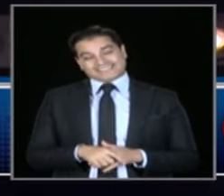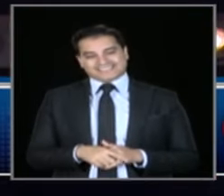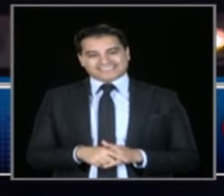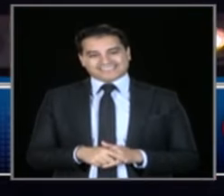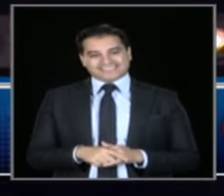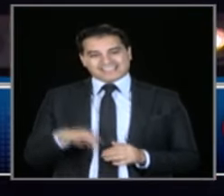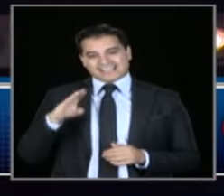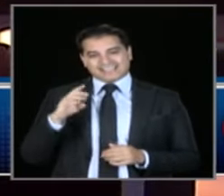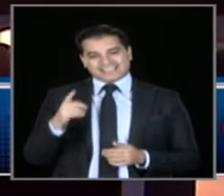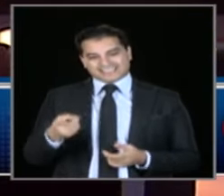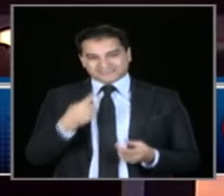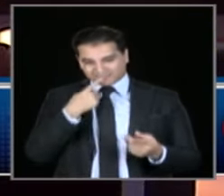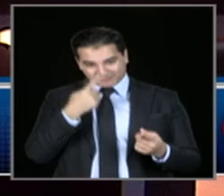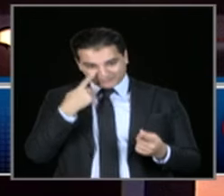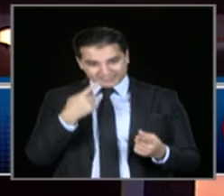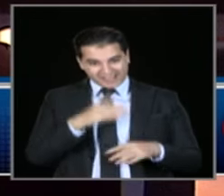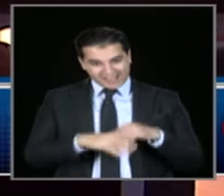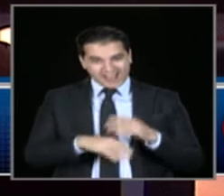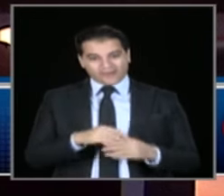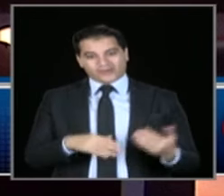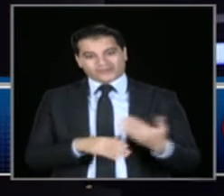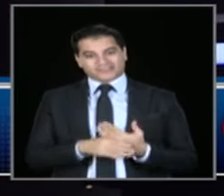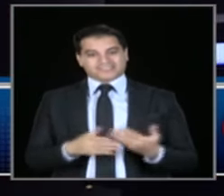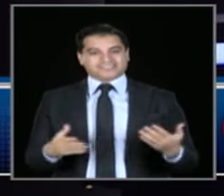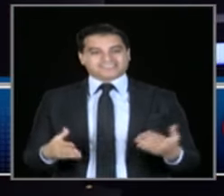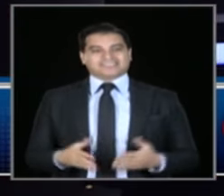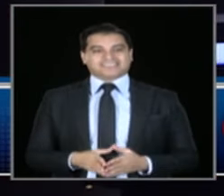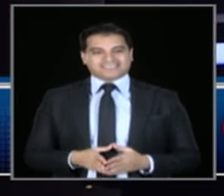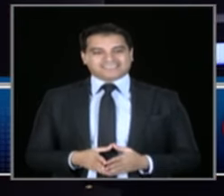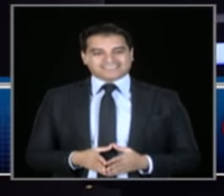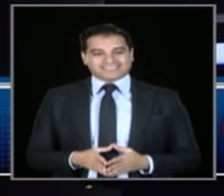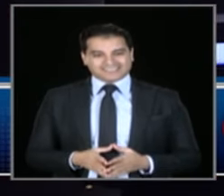يا توماس حاول تجاوب.